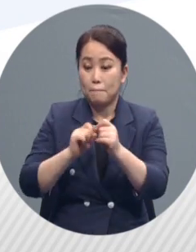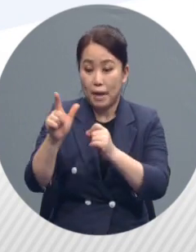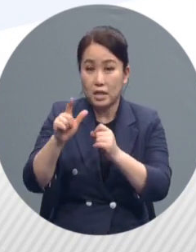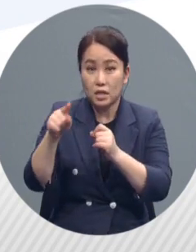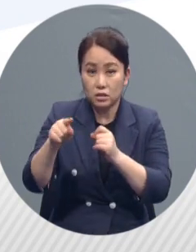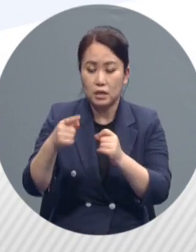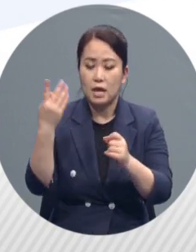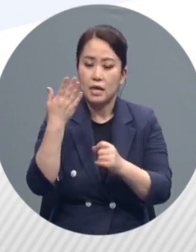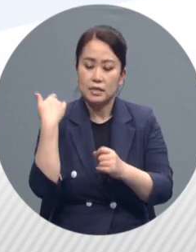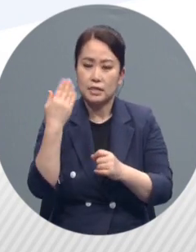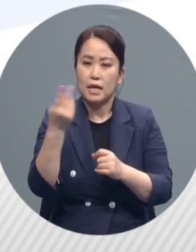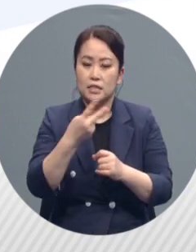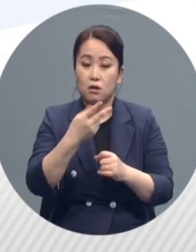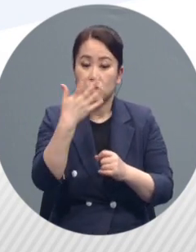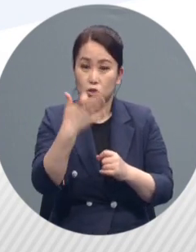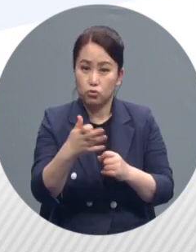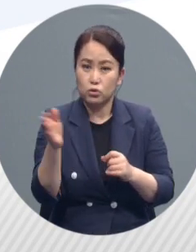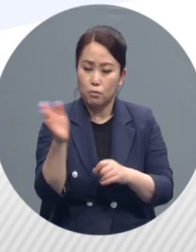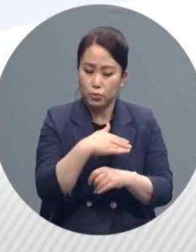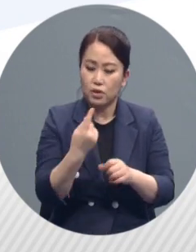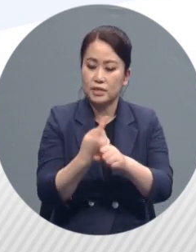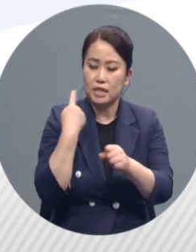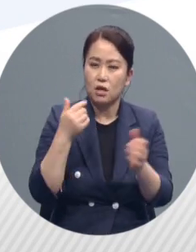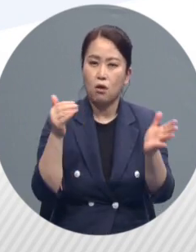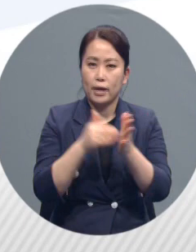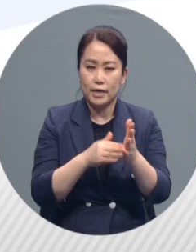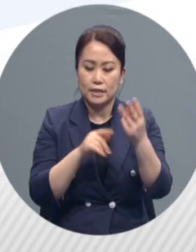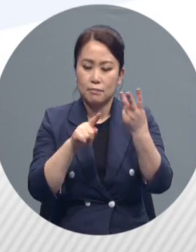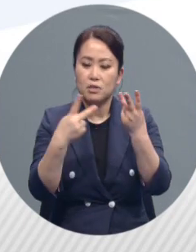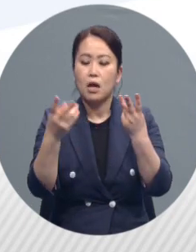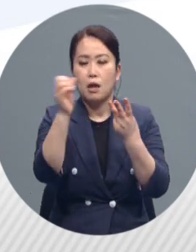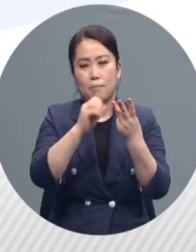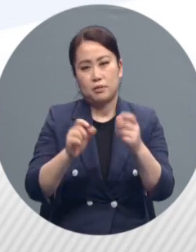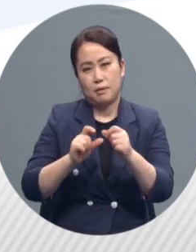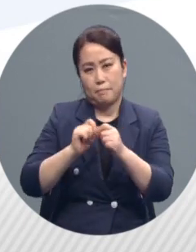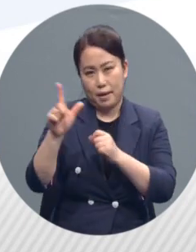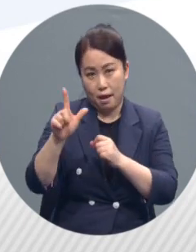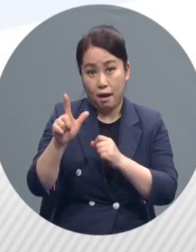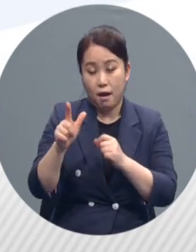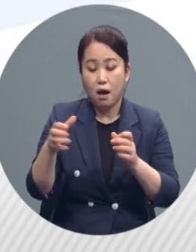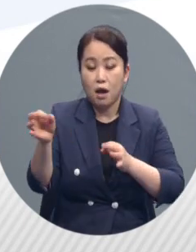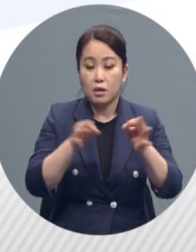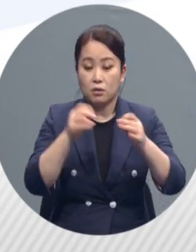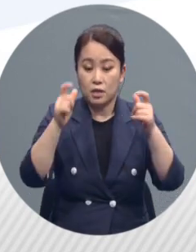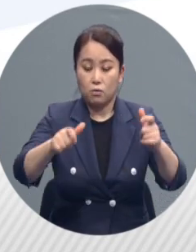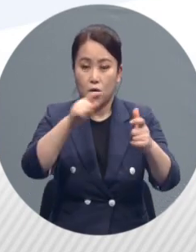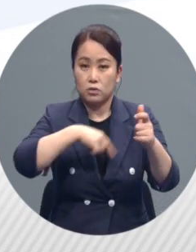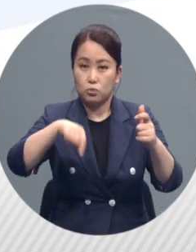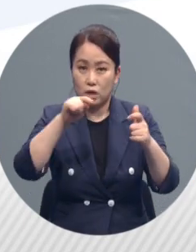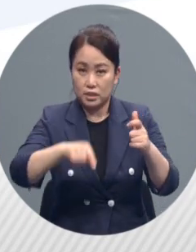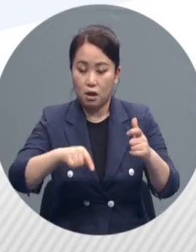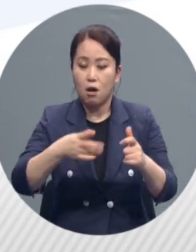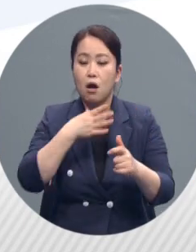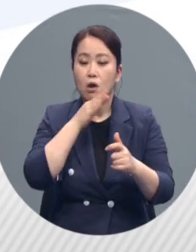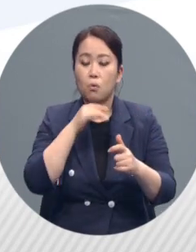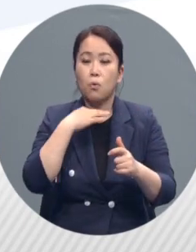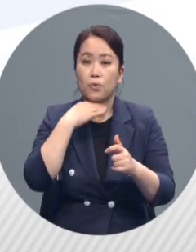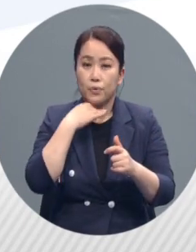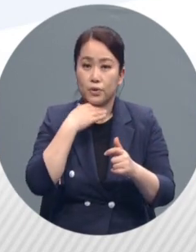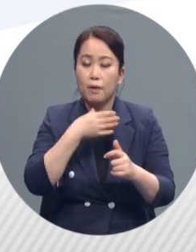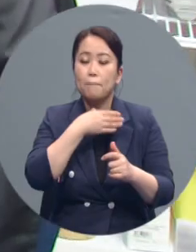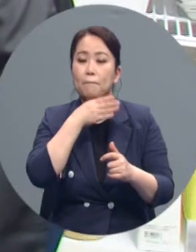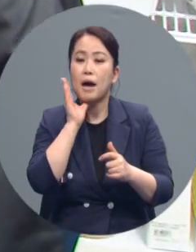2019년 에서 지난해까지 3.2% 포인트 높아지며 경제 권역 가운데 고령자 b 중에 가장